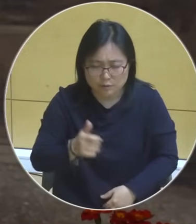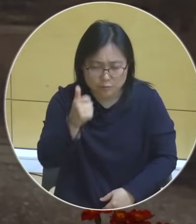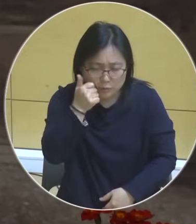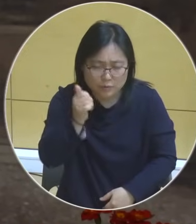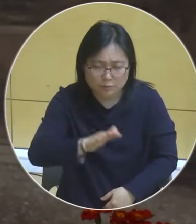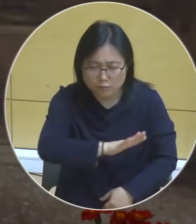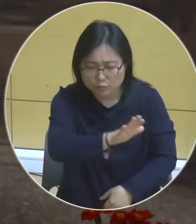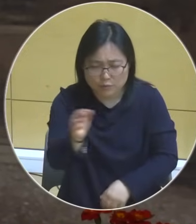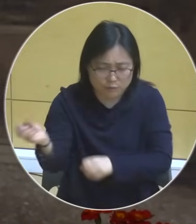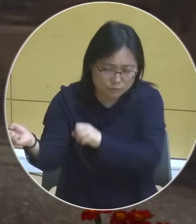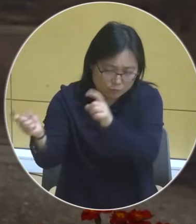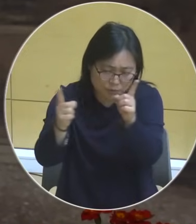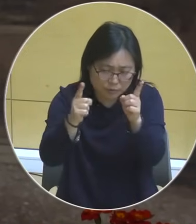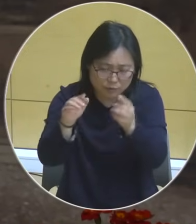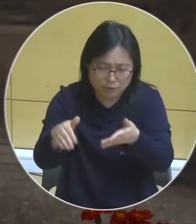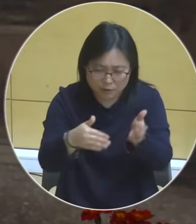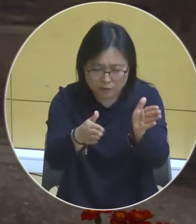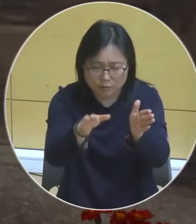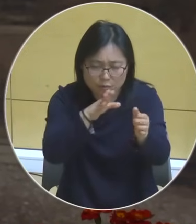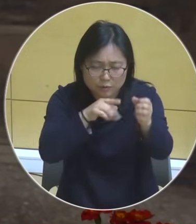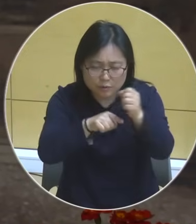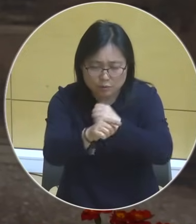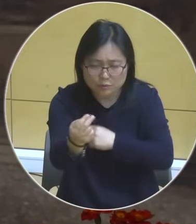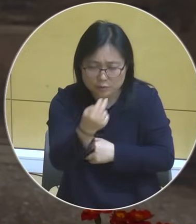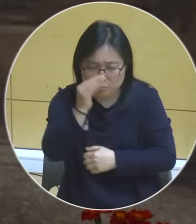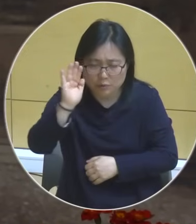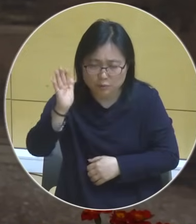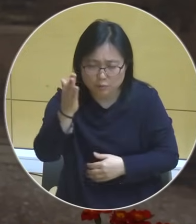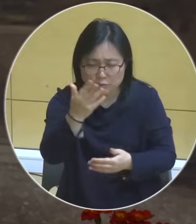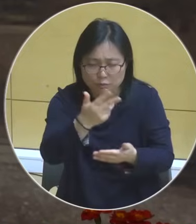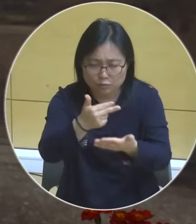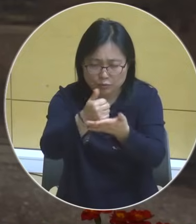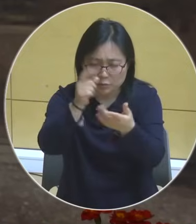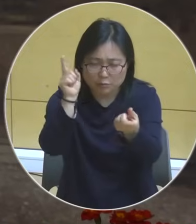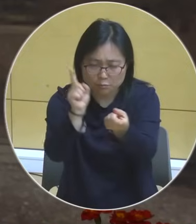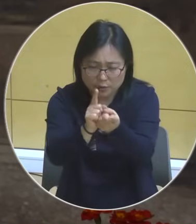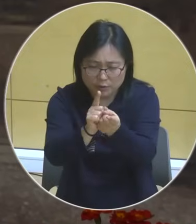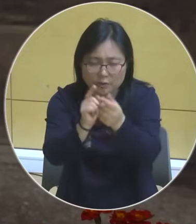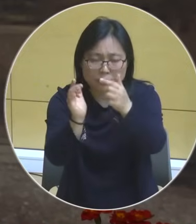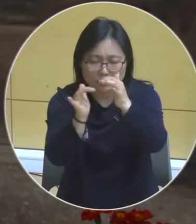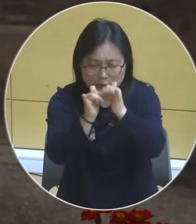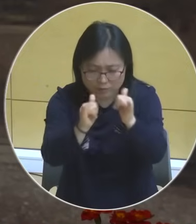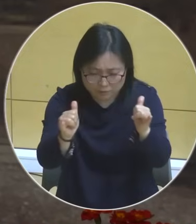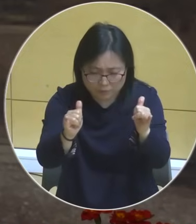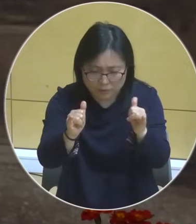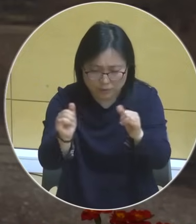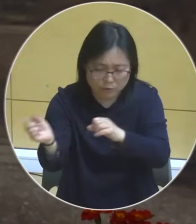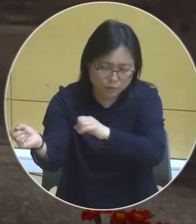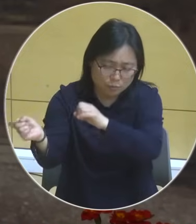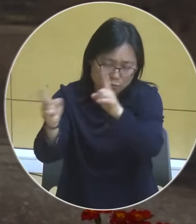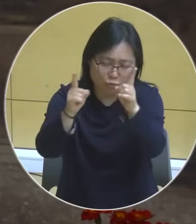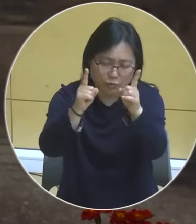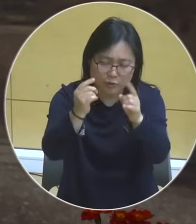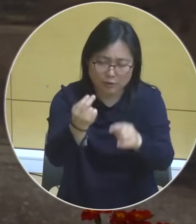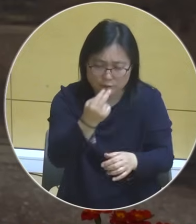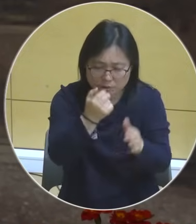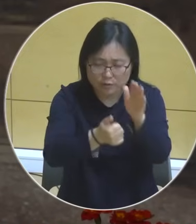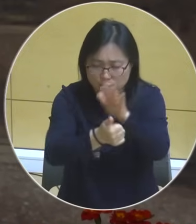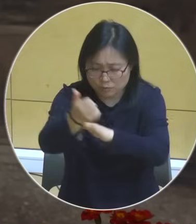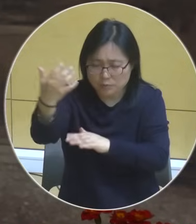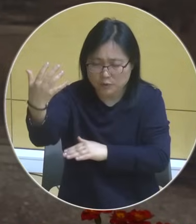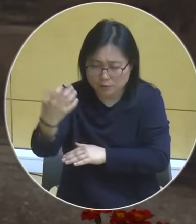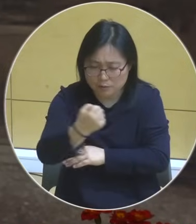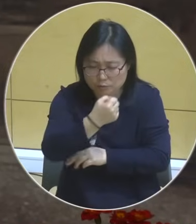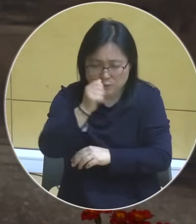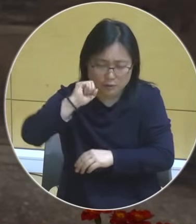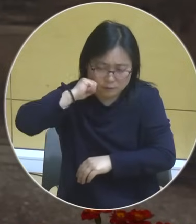소생케 하시고 길이요 진리요 생명 되신 주님을 만난 주의 백성들이 하나님 부활의 산 소망을 가지고